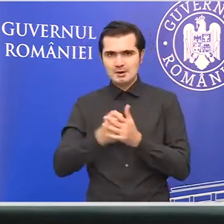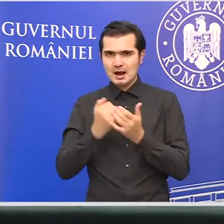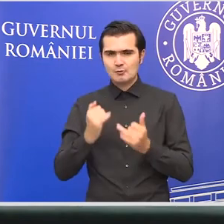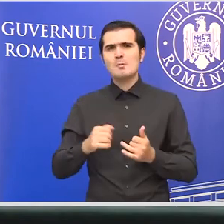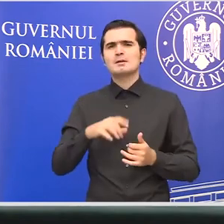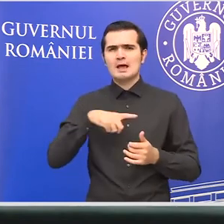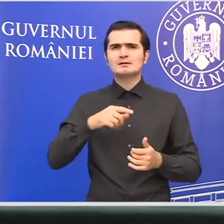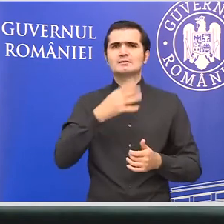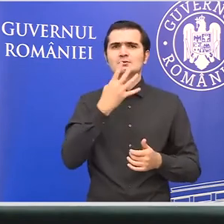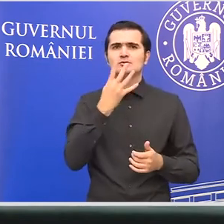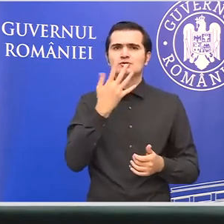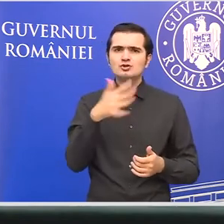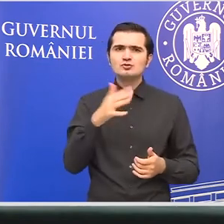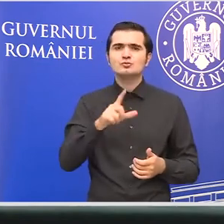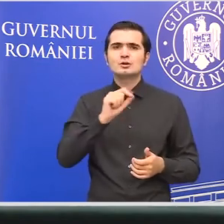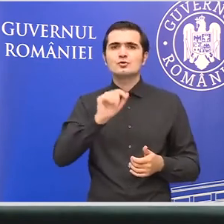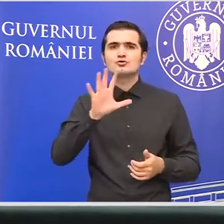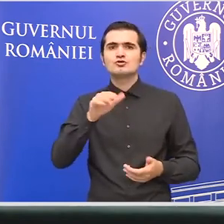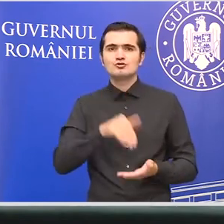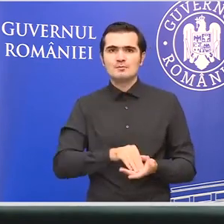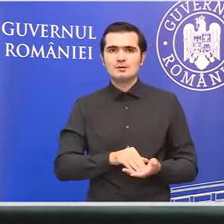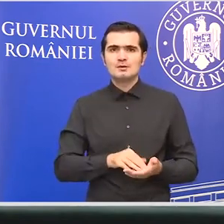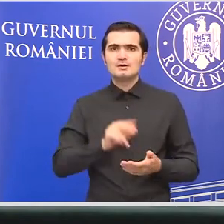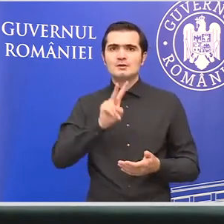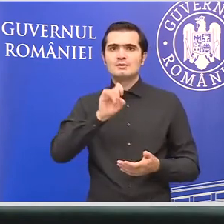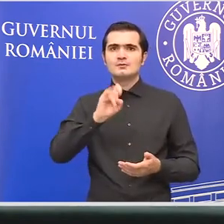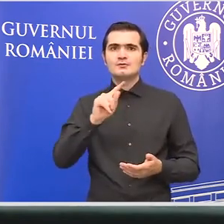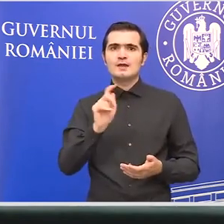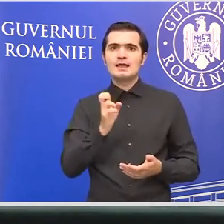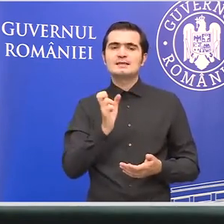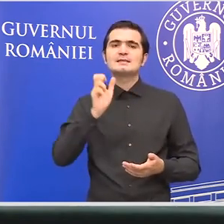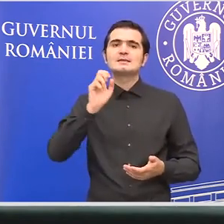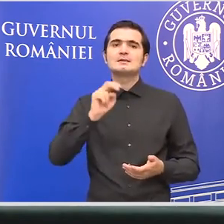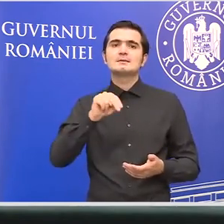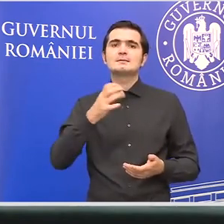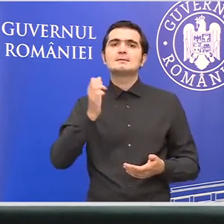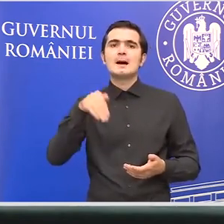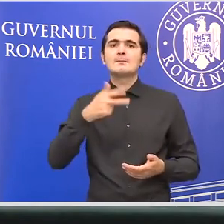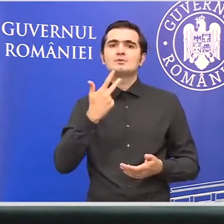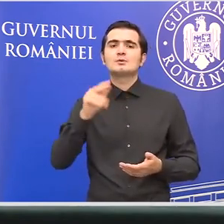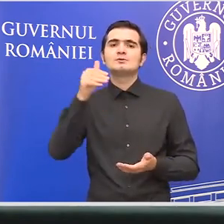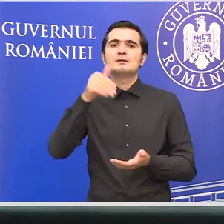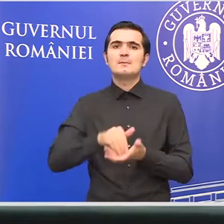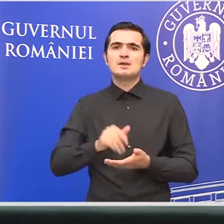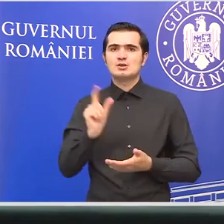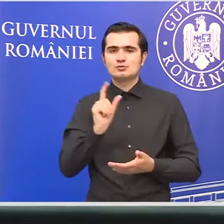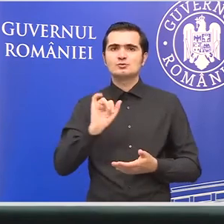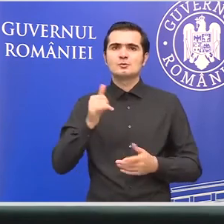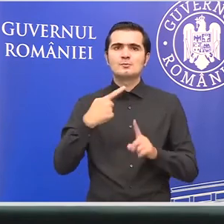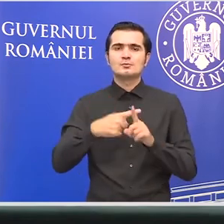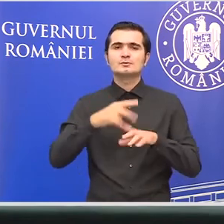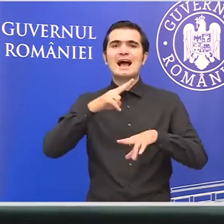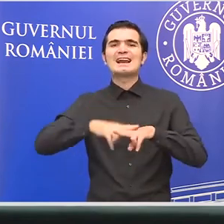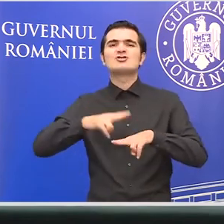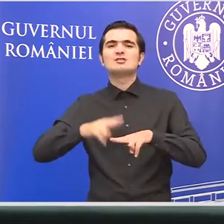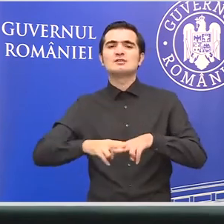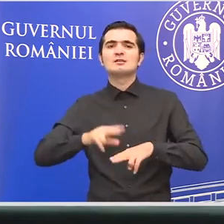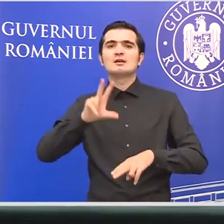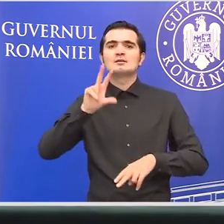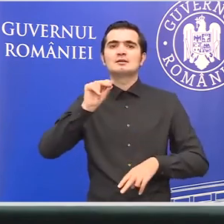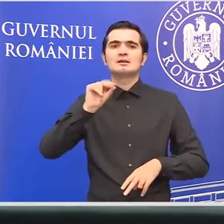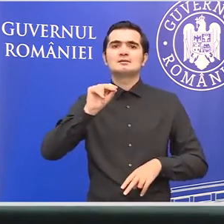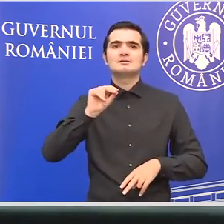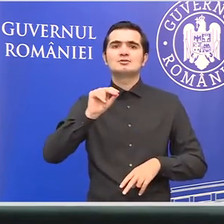de 525.000, Vietnam 300.000 de doze AstraZeneca și Argentinei 30 de doze